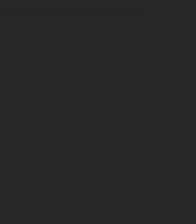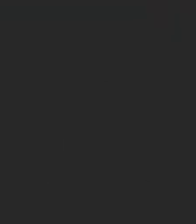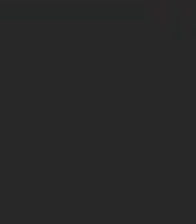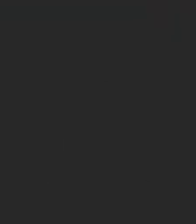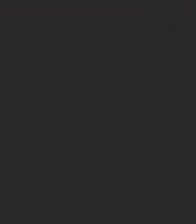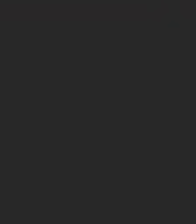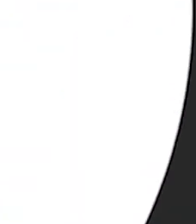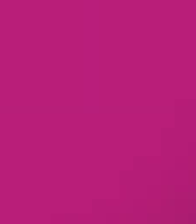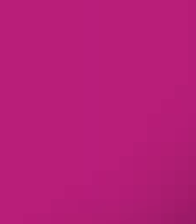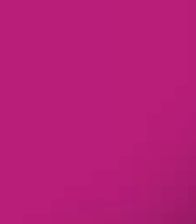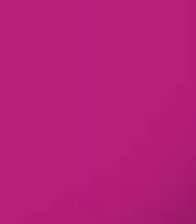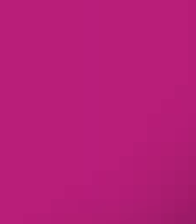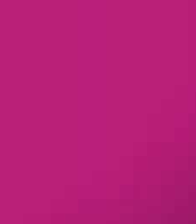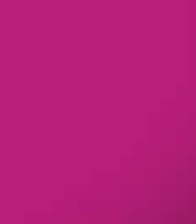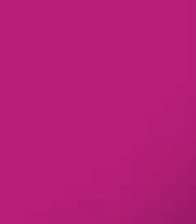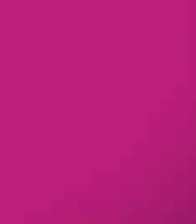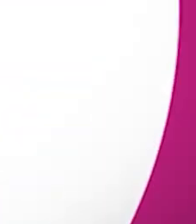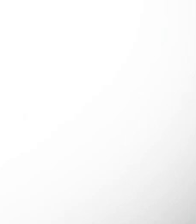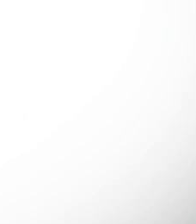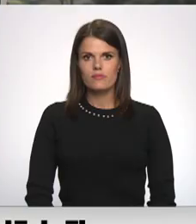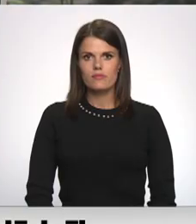Re, viss ēters ir te!